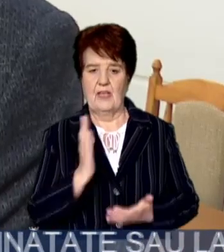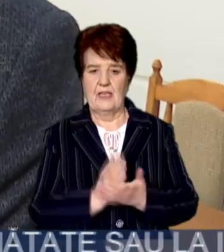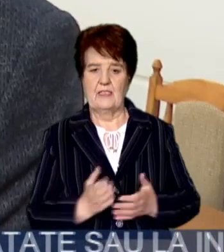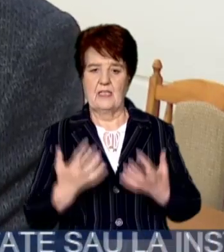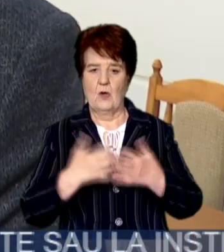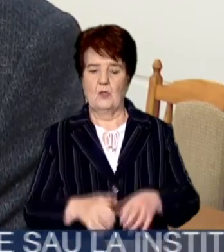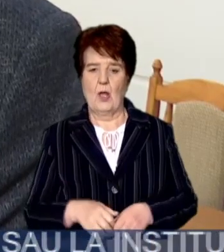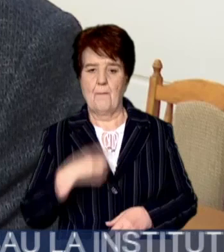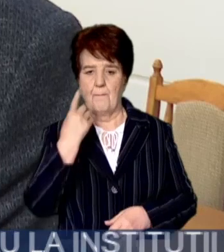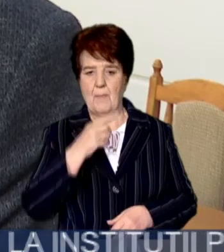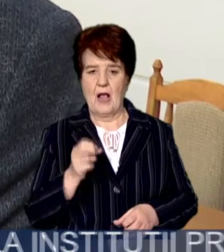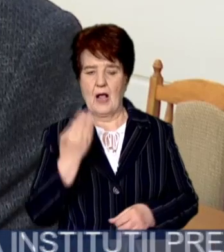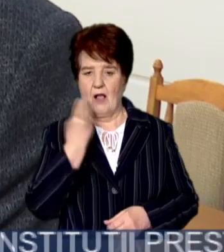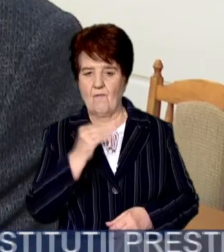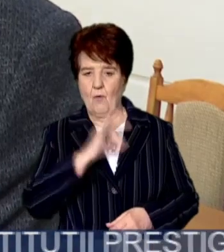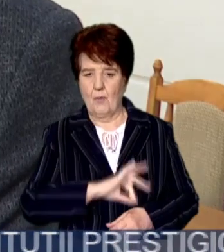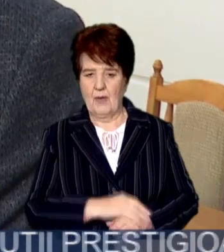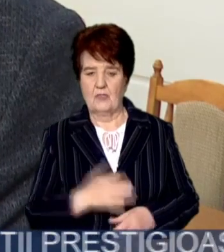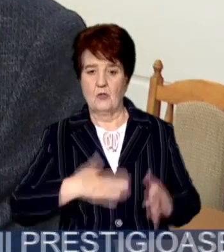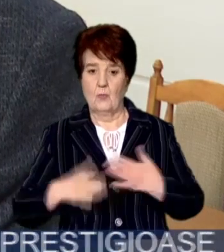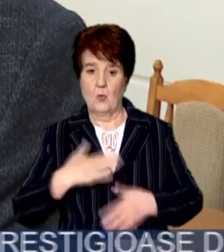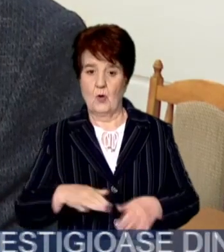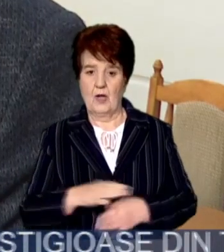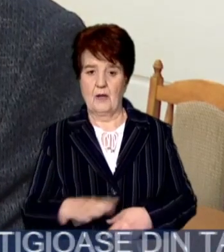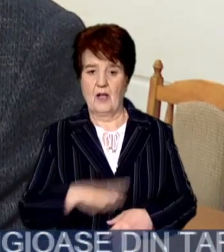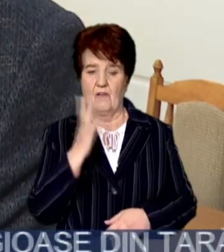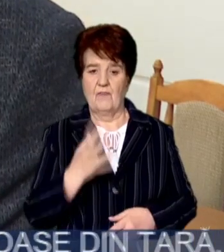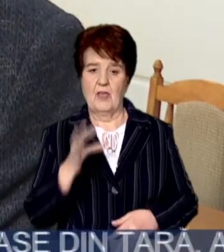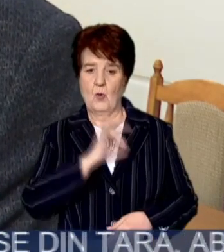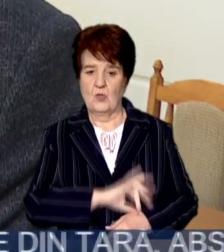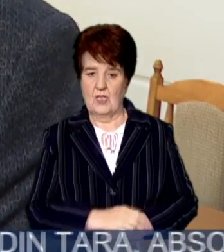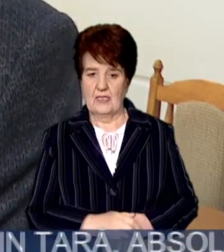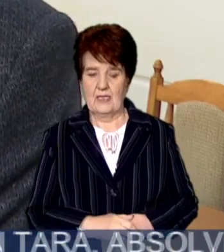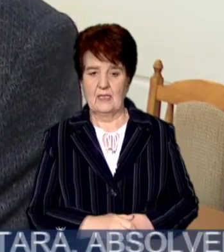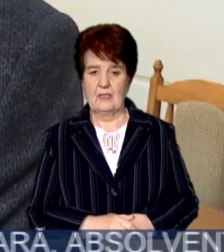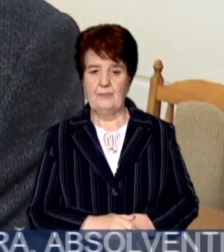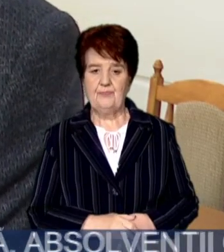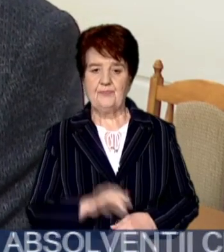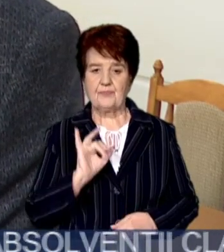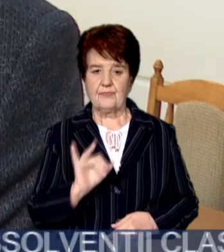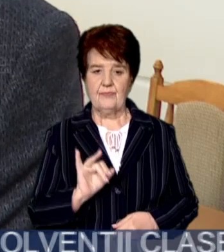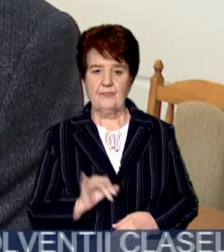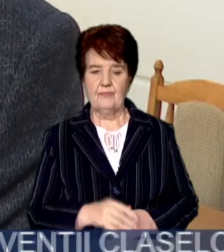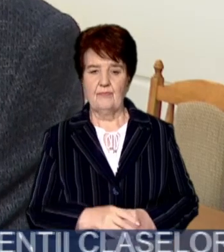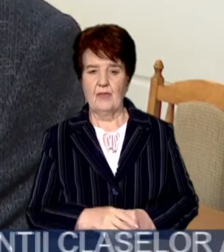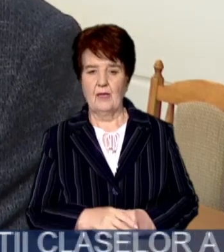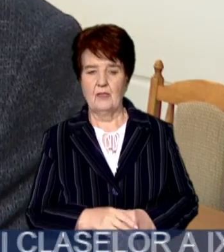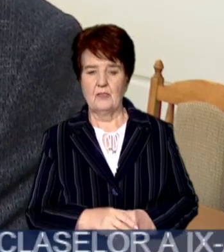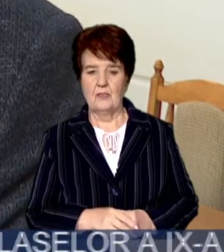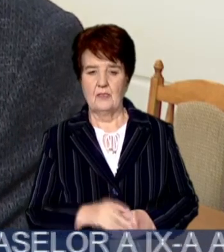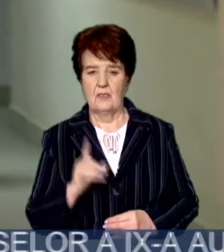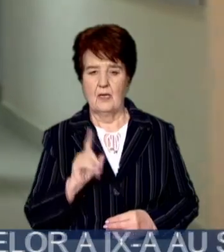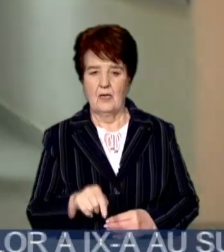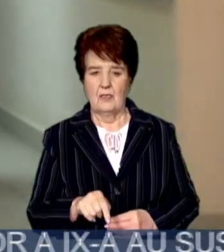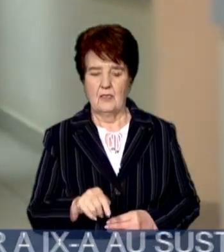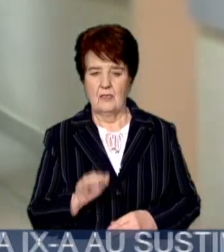utilaj performant care ne propunem să-l procurăm, care va fi utilizat în diagnosticarea și a patologiilor și a